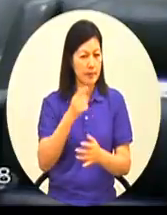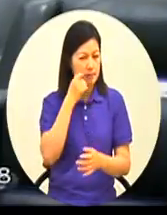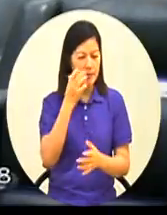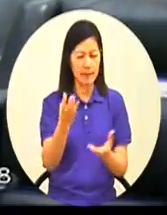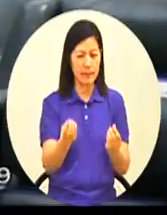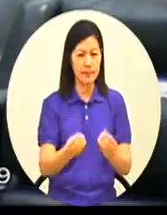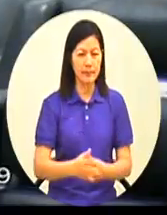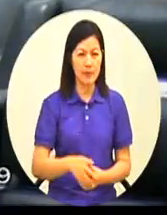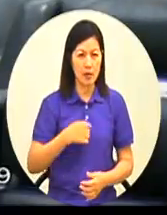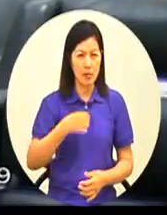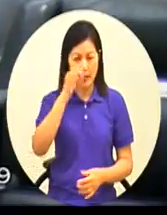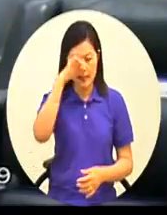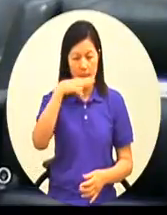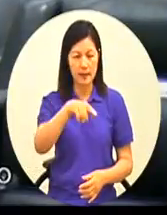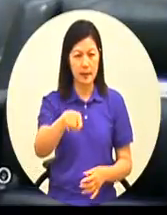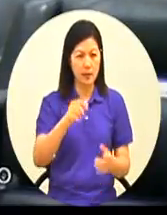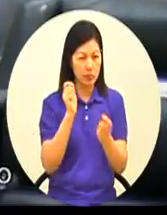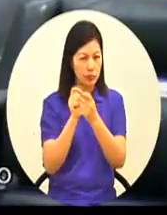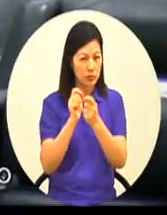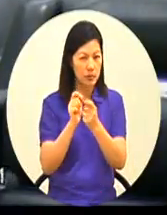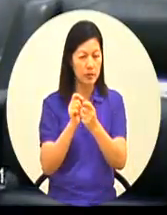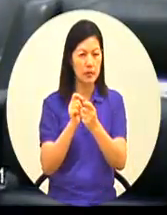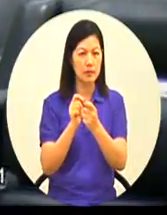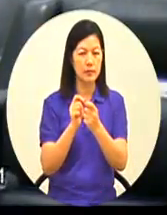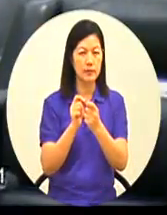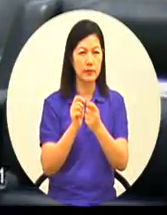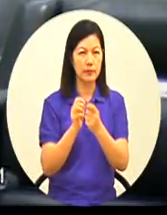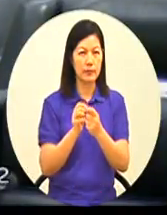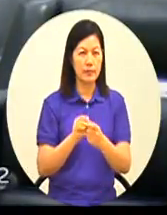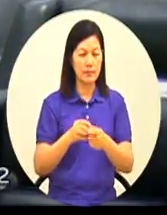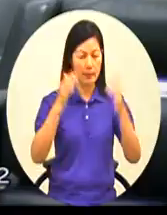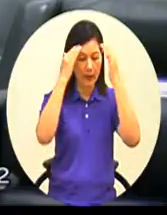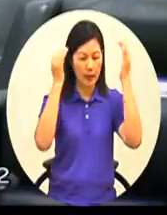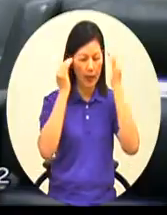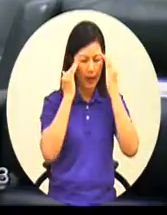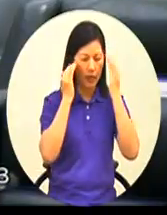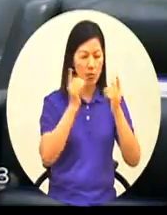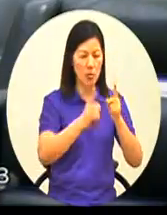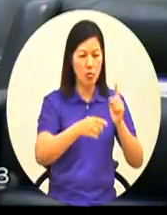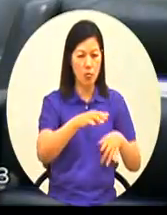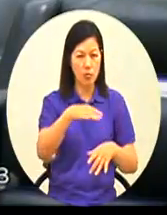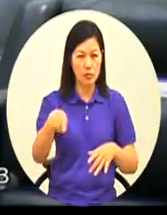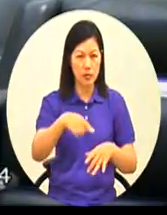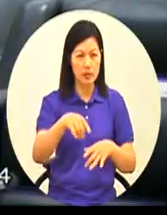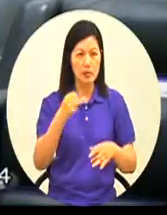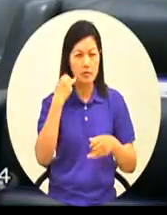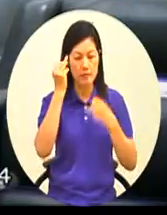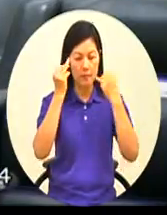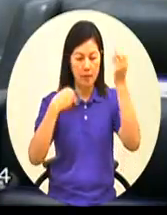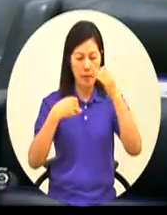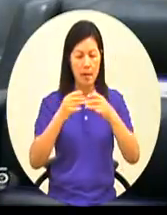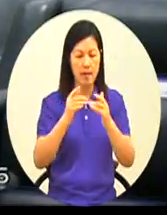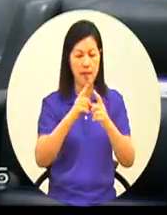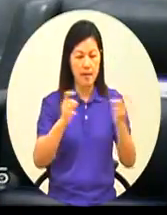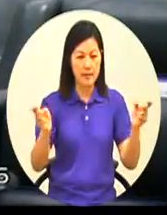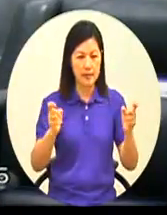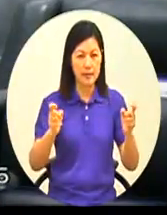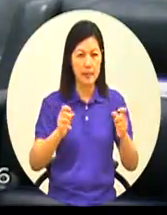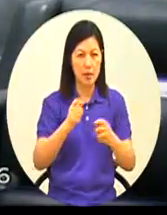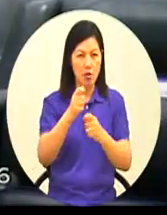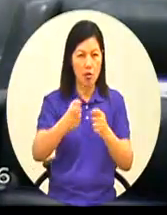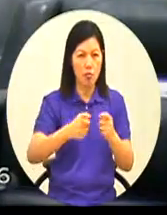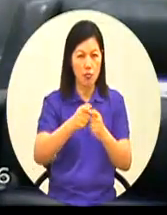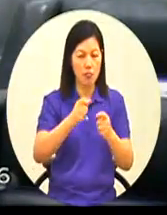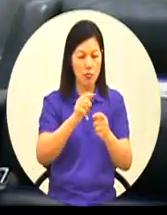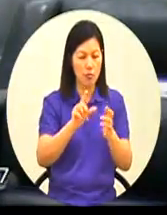情。我们都看到最近而已，我们在韩国釜山这个缔结姐妹市50周年办事纪，我们升